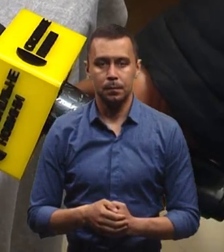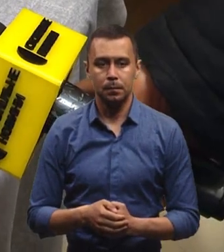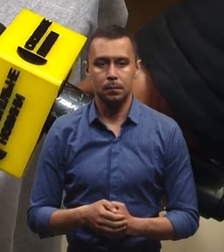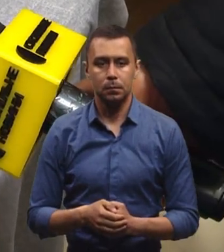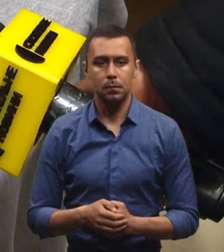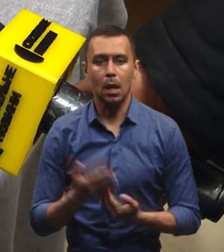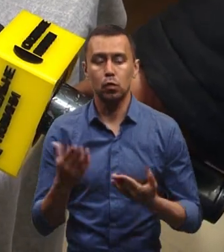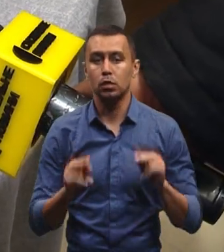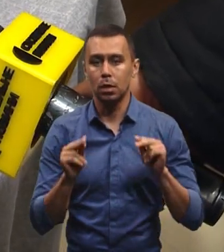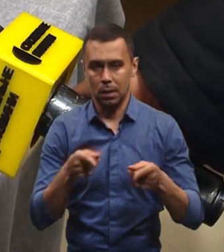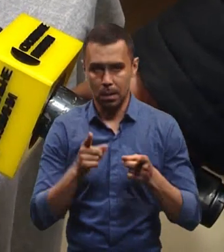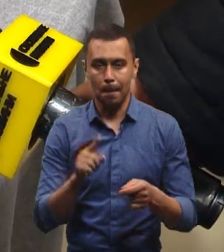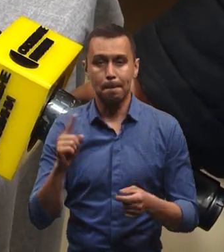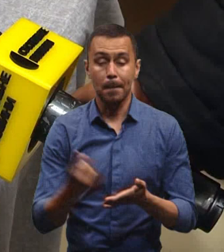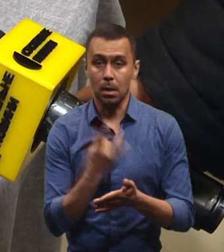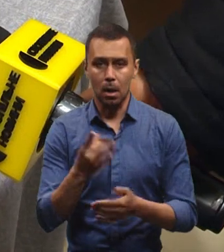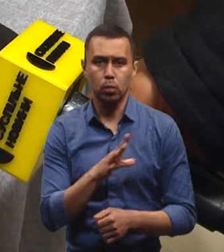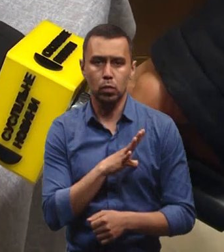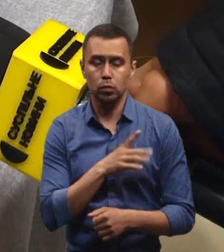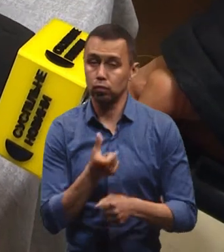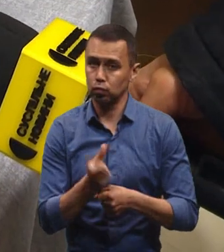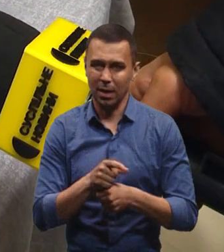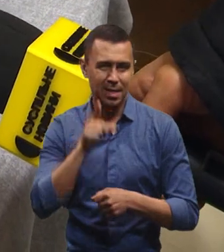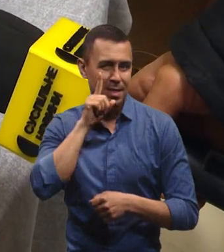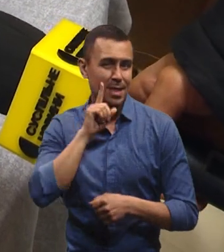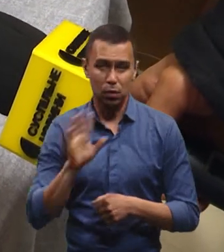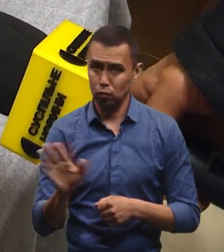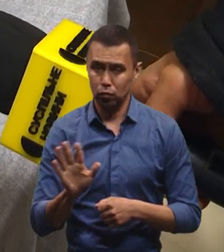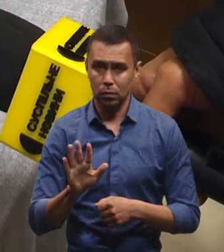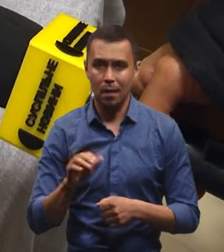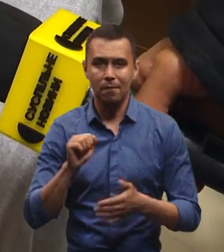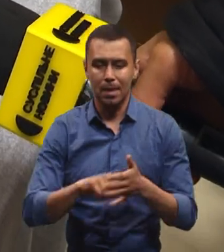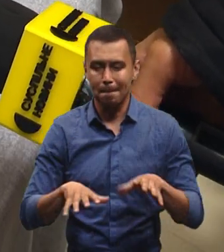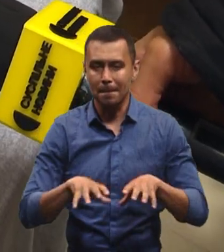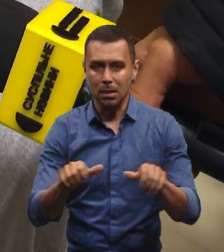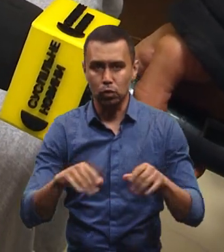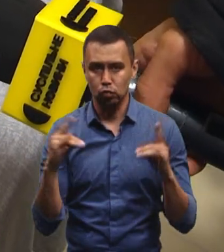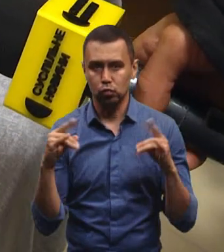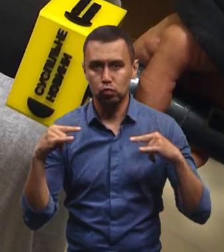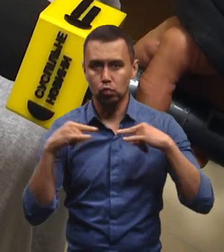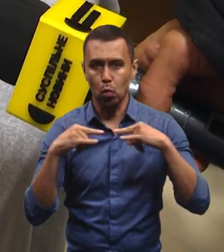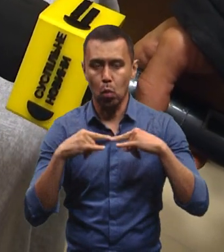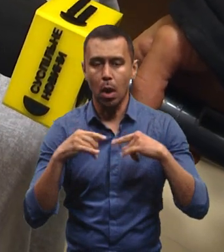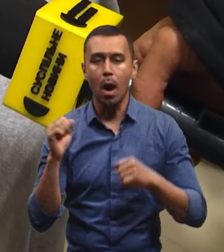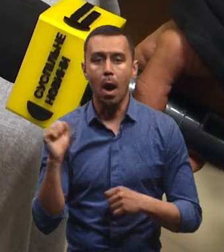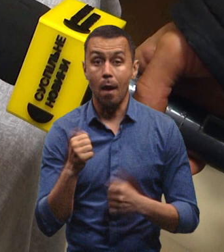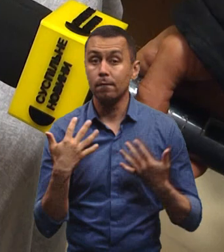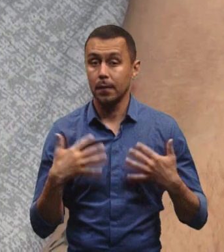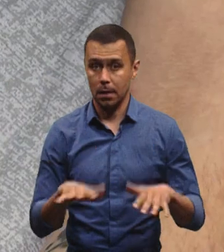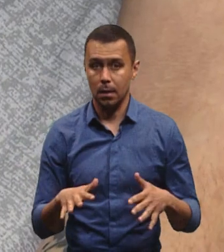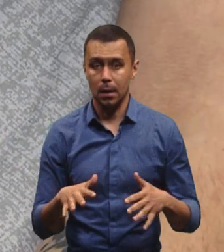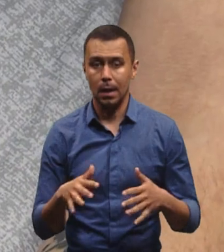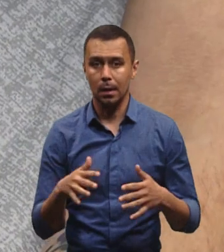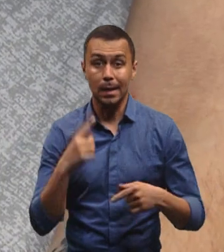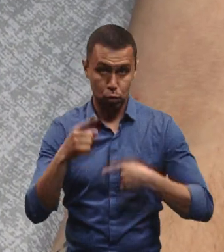Якщо чесно, насправді перший раз було досить незручно від масажного цього столу. А вже от